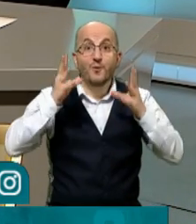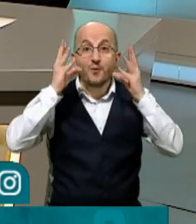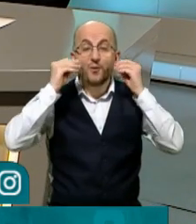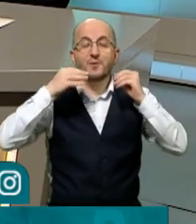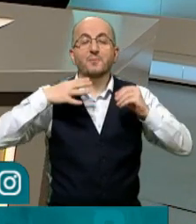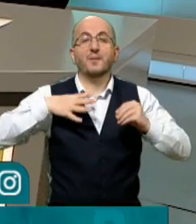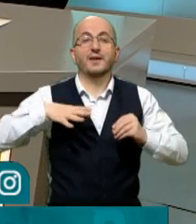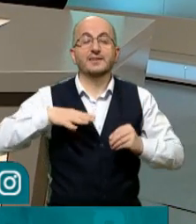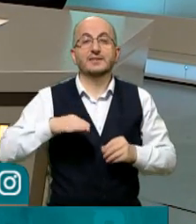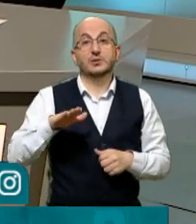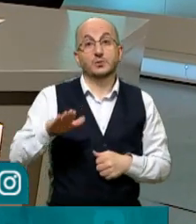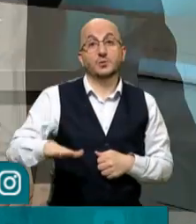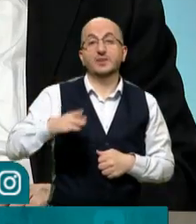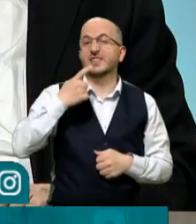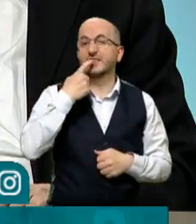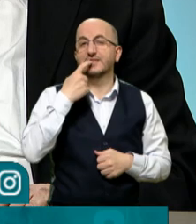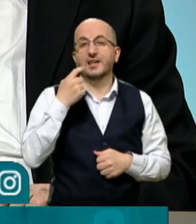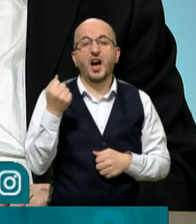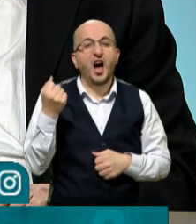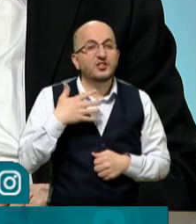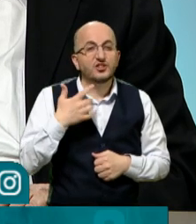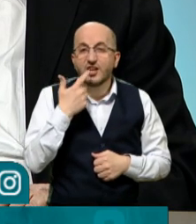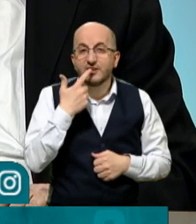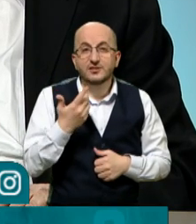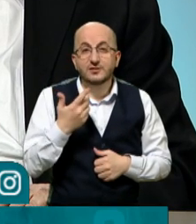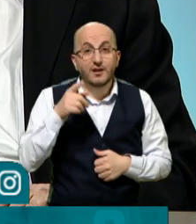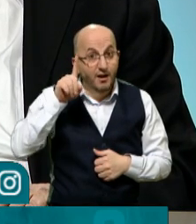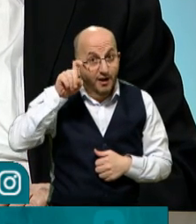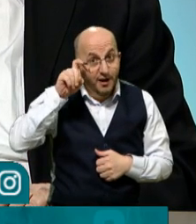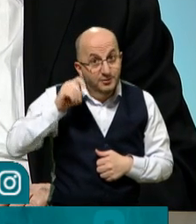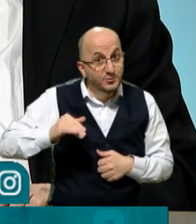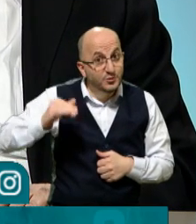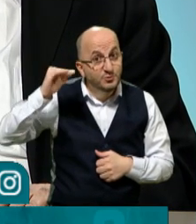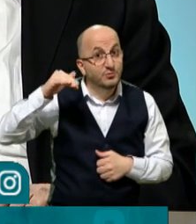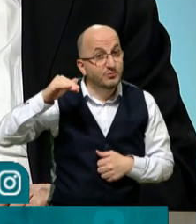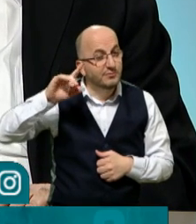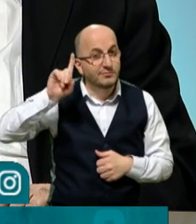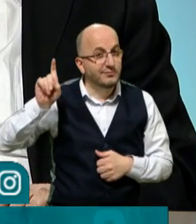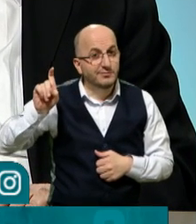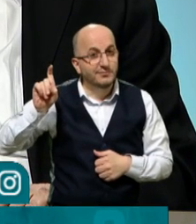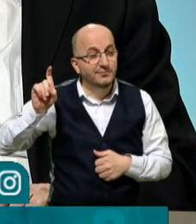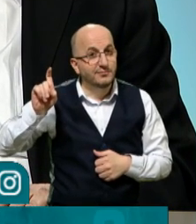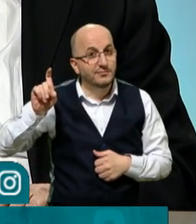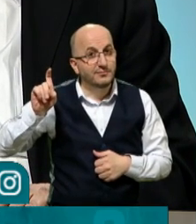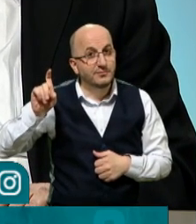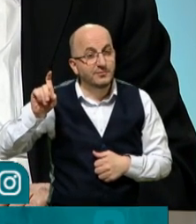öğrenmek istedim. Yani bu çocukluk yaşınızda peki akıl bali olmuştunuz artık değil mi Hurya Hanım?